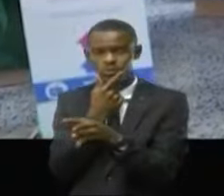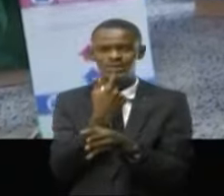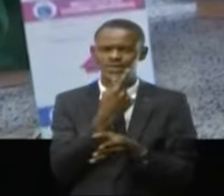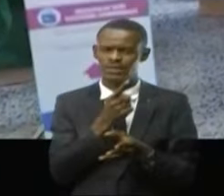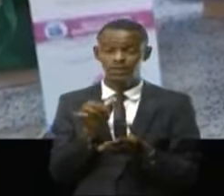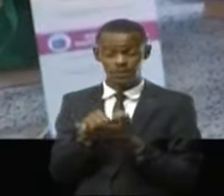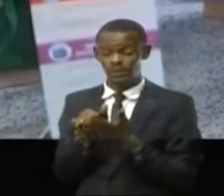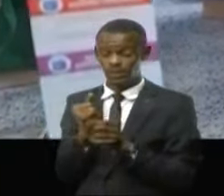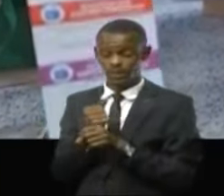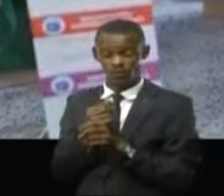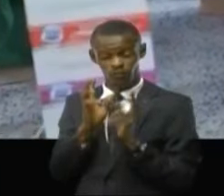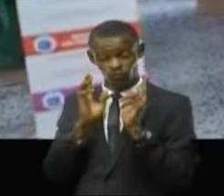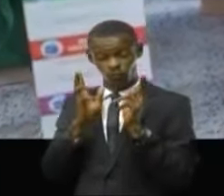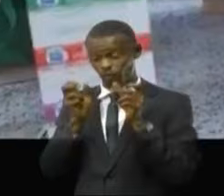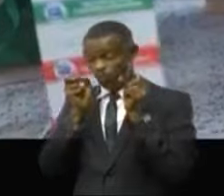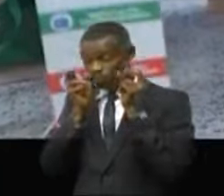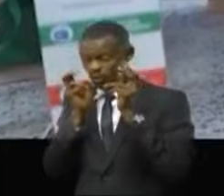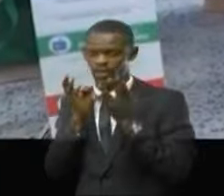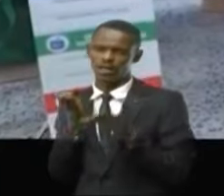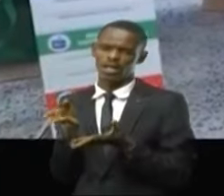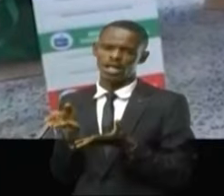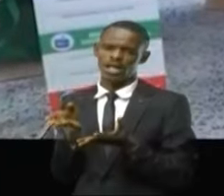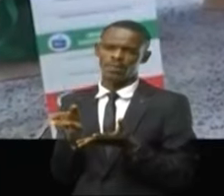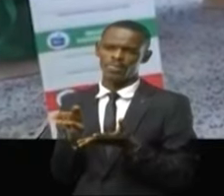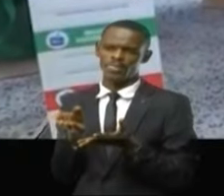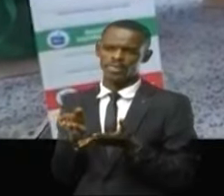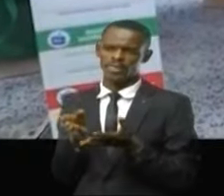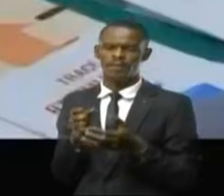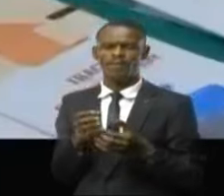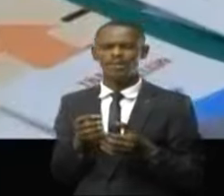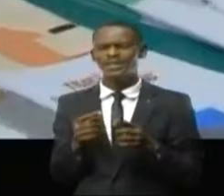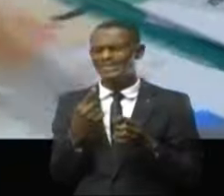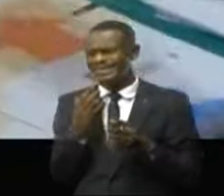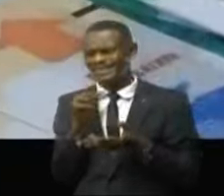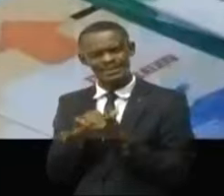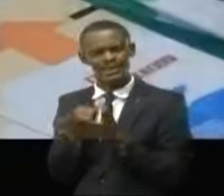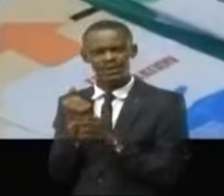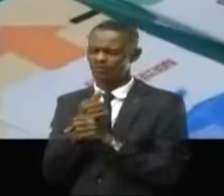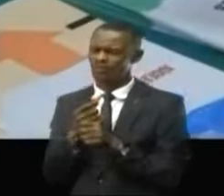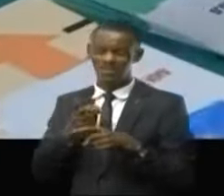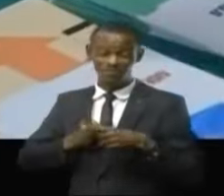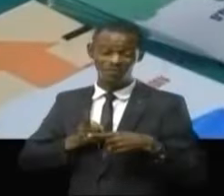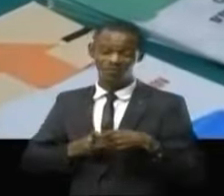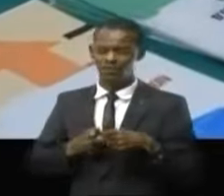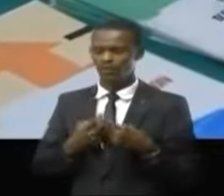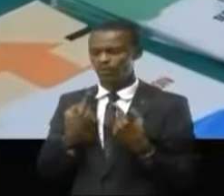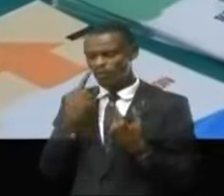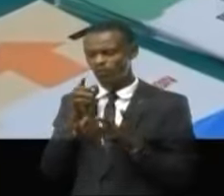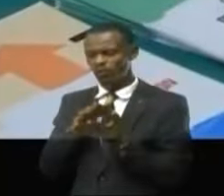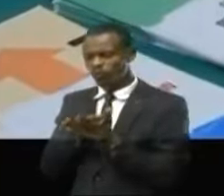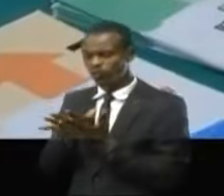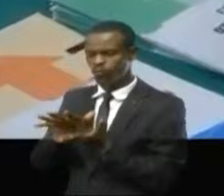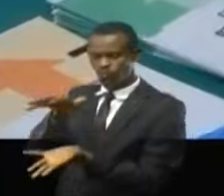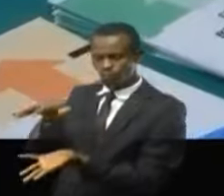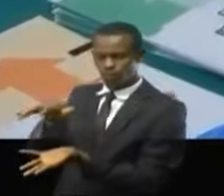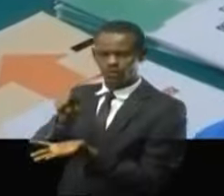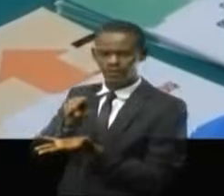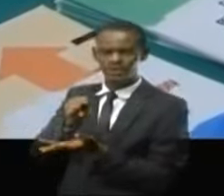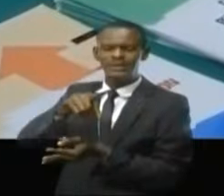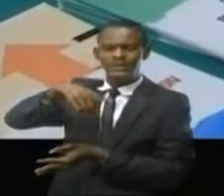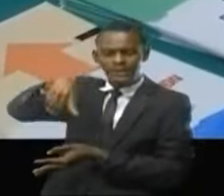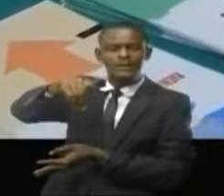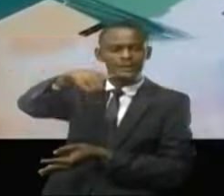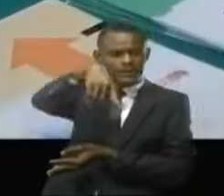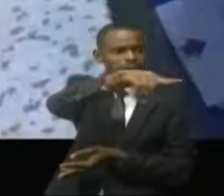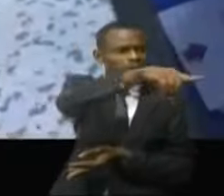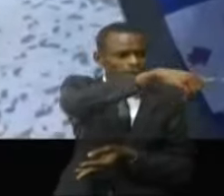bulletins de vote par circonscription électorale. Autre travail pas moindre qui se fait à l'usine Mero System, c'est le conditionnement des bulletins